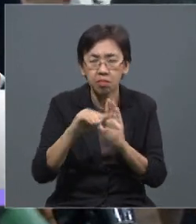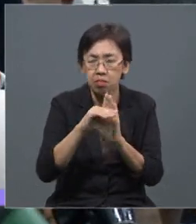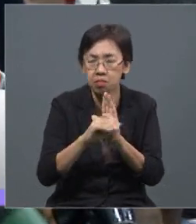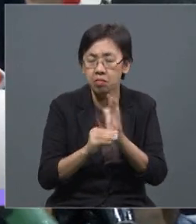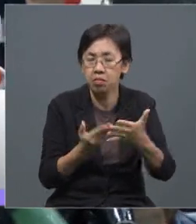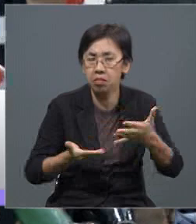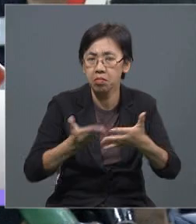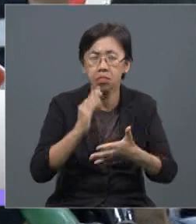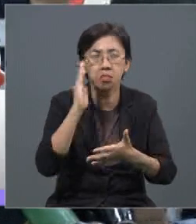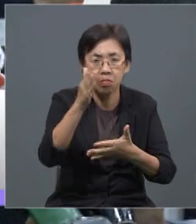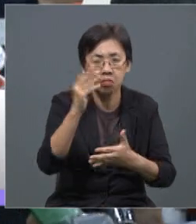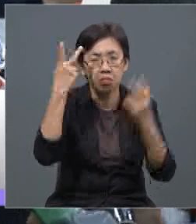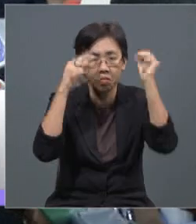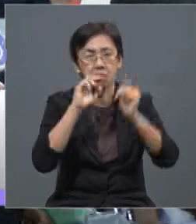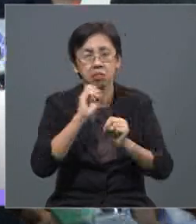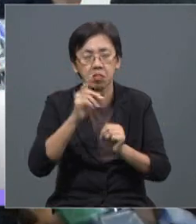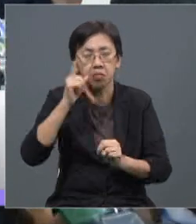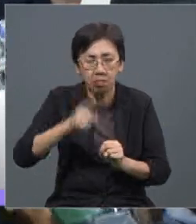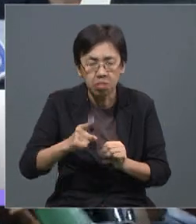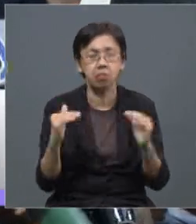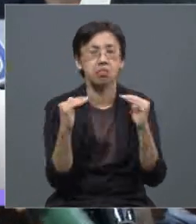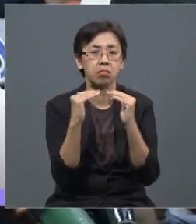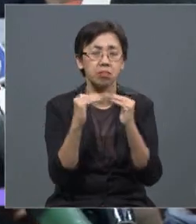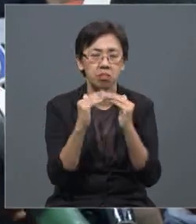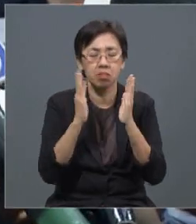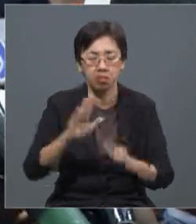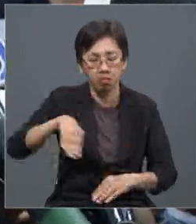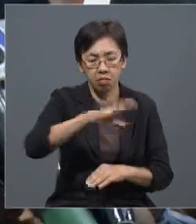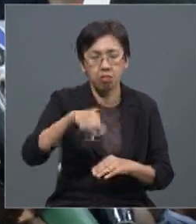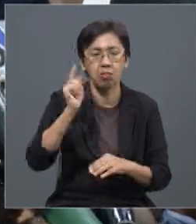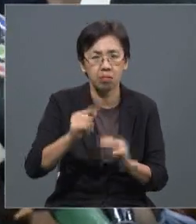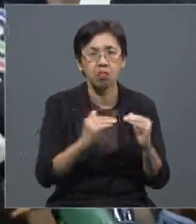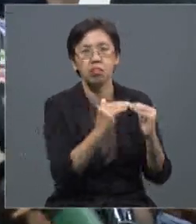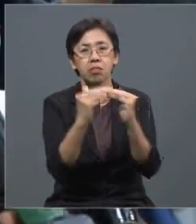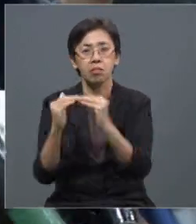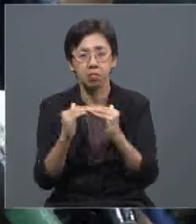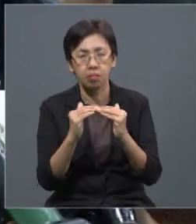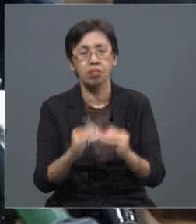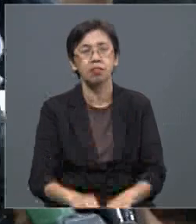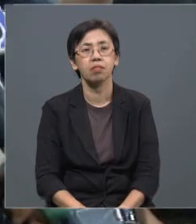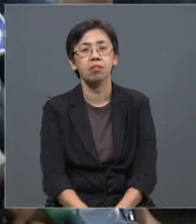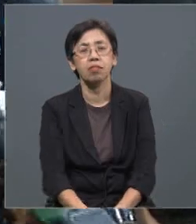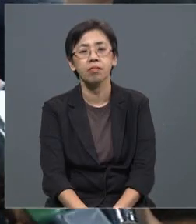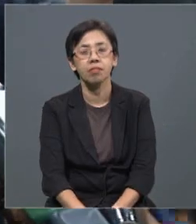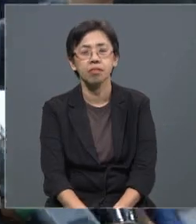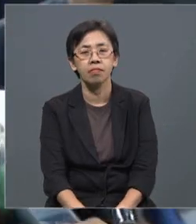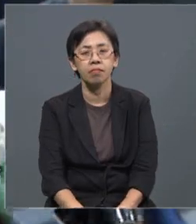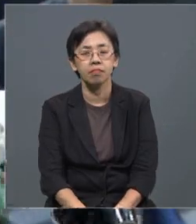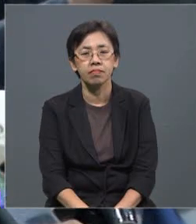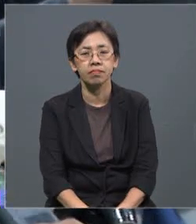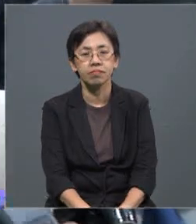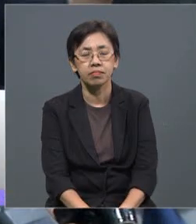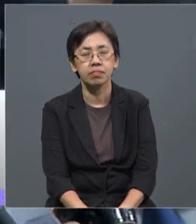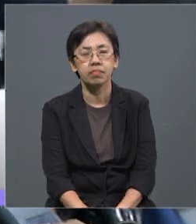ติธรรมซึ่งท่านนายกก็ย้ำว่าต้องใช้ความยุติธรรมกับทุกคนครับ จริงแล้วเป็นเรื่องที่น่าเสียใจนะครับกับการสู